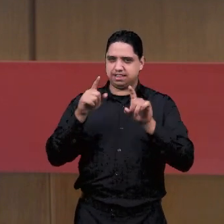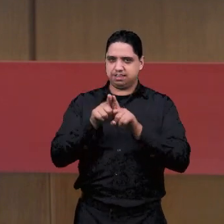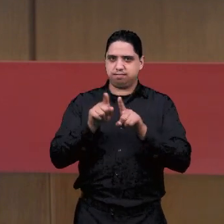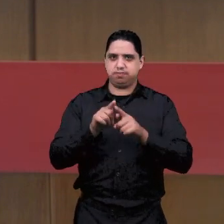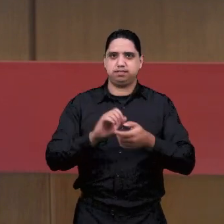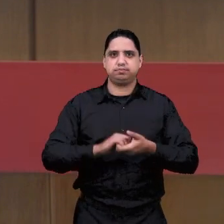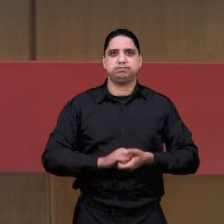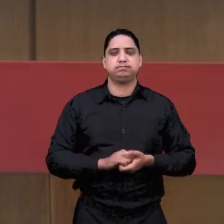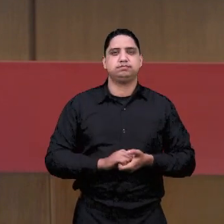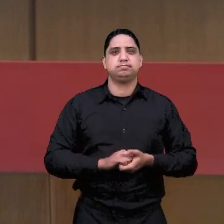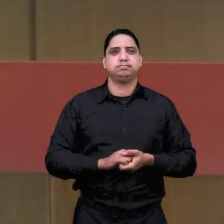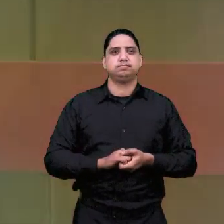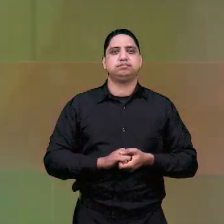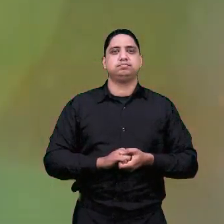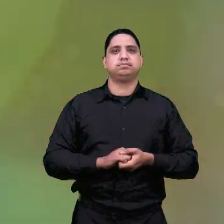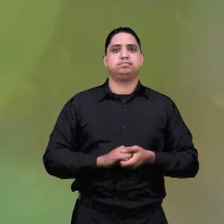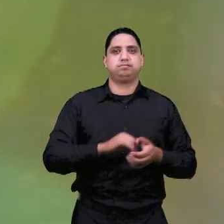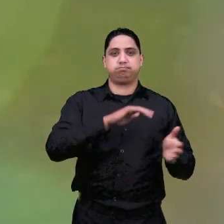cette louange.